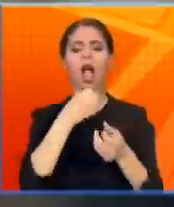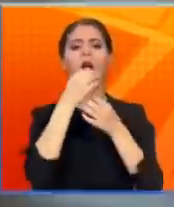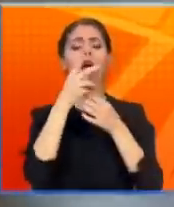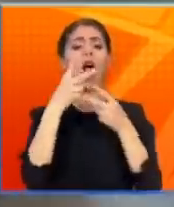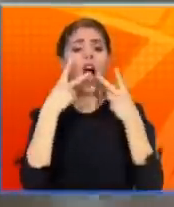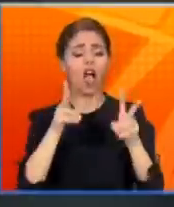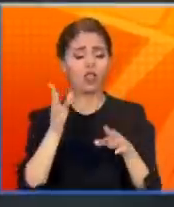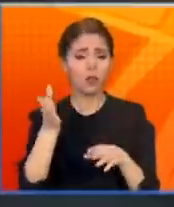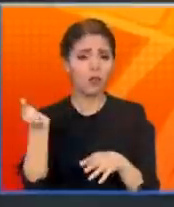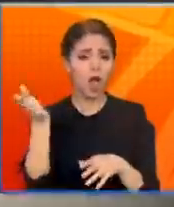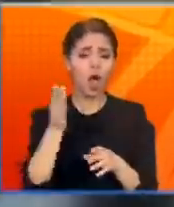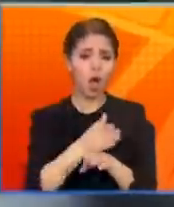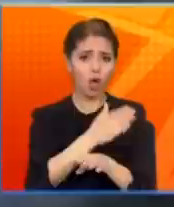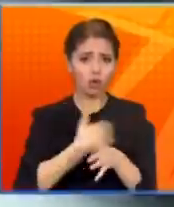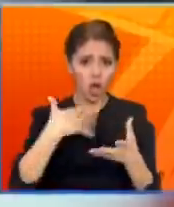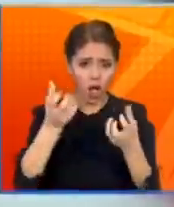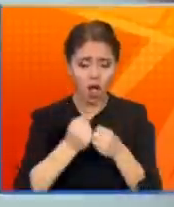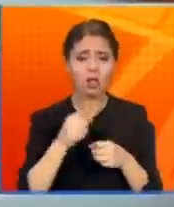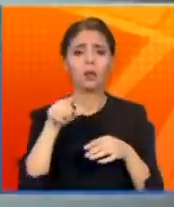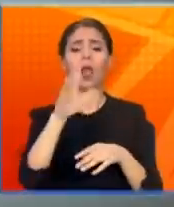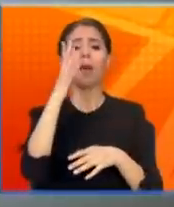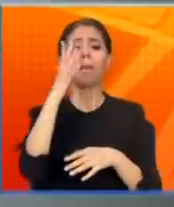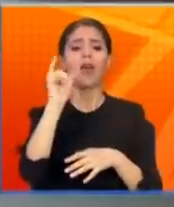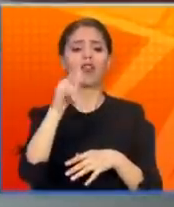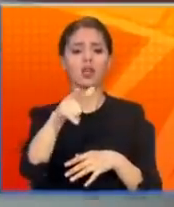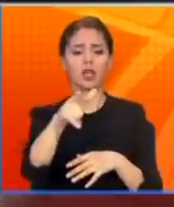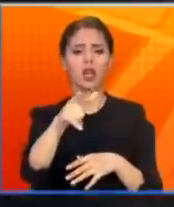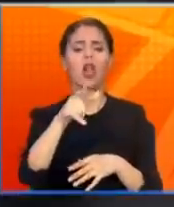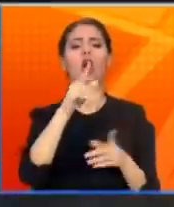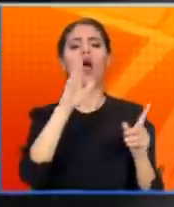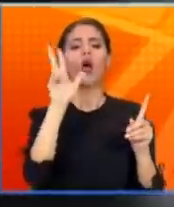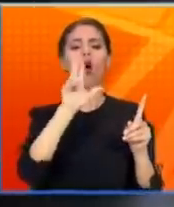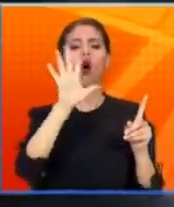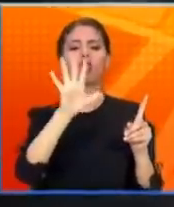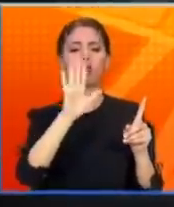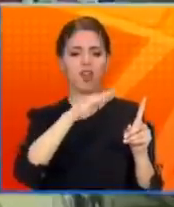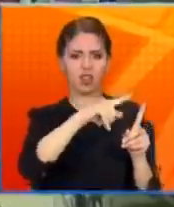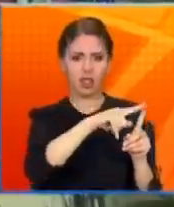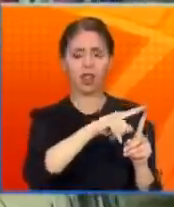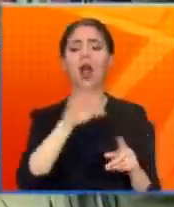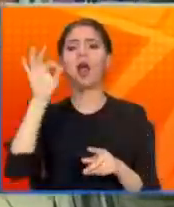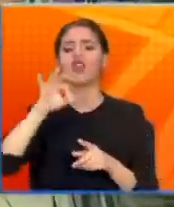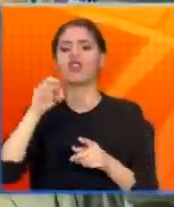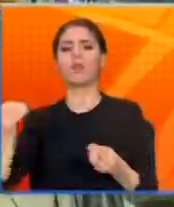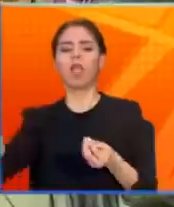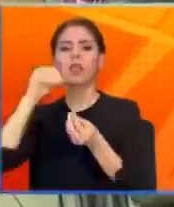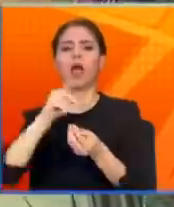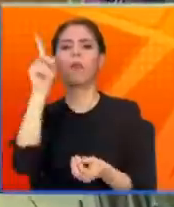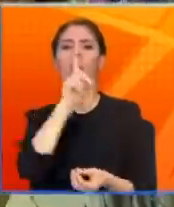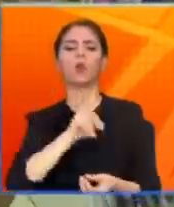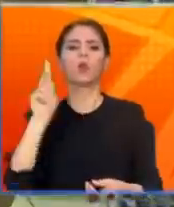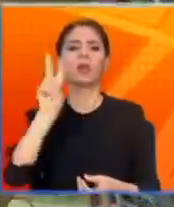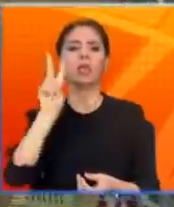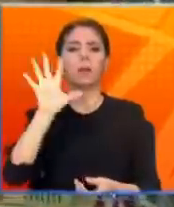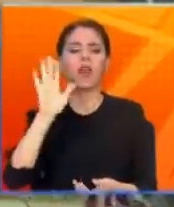Şu an 3 katına çıkmış durumda. 5 kilo olan kolonyayı 35 lirayken şu anda 100 lira 125 liradan satıyor. Eminönü'nde temizlik, kozmetik